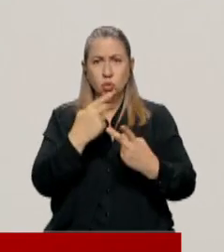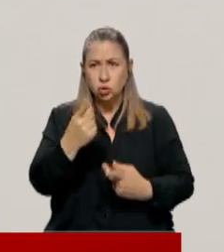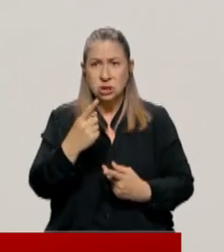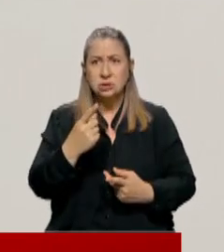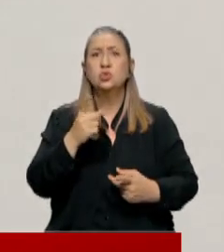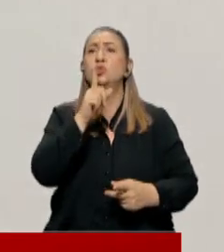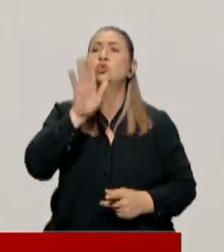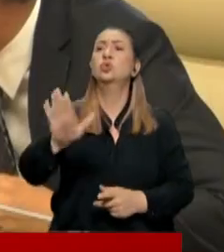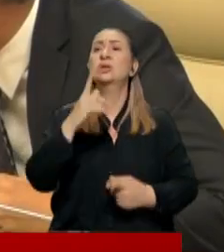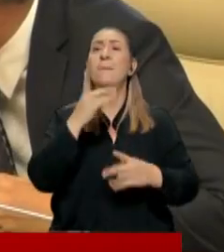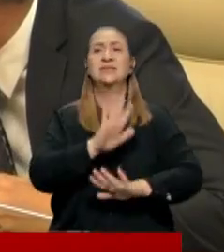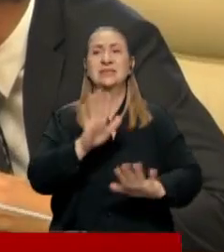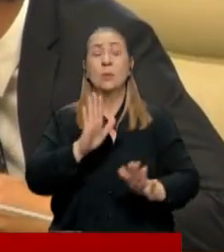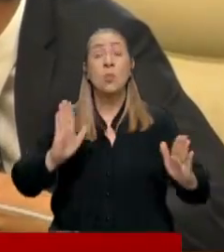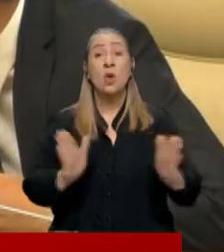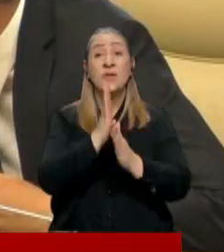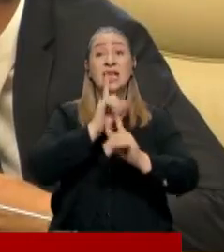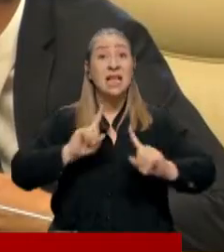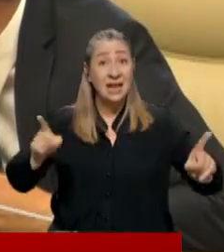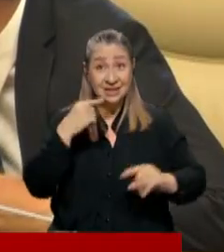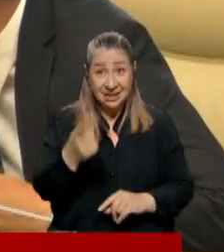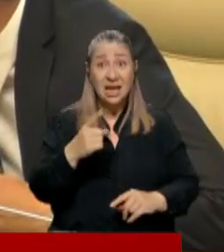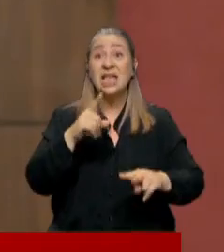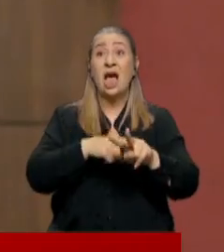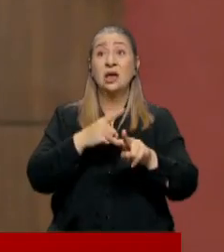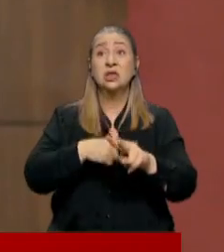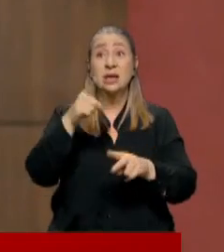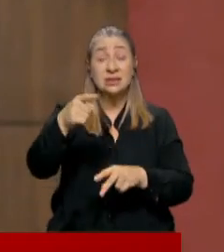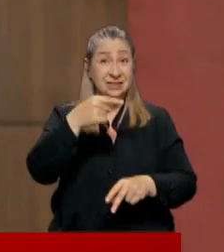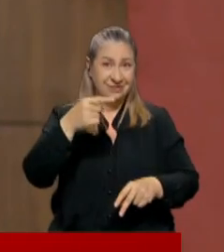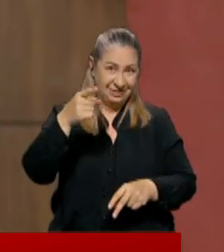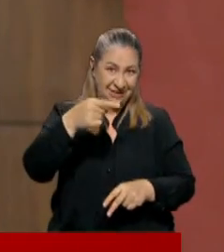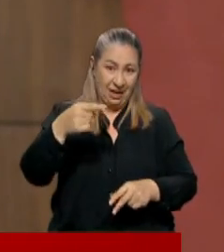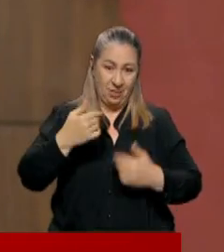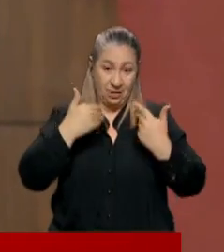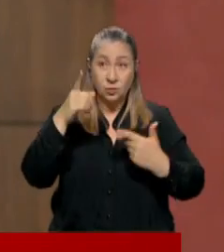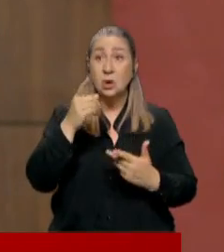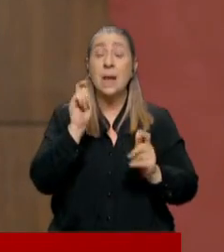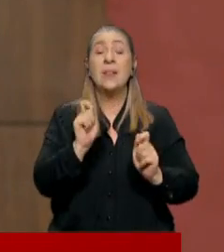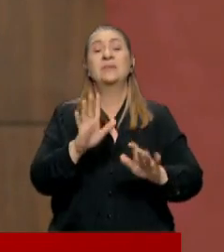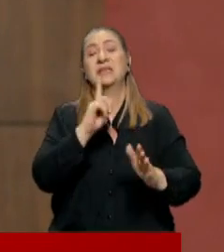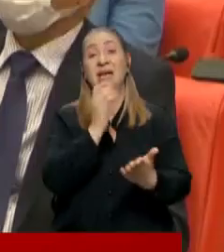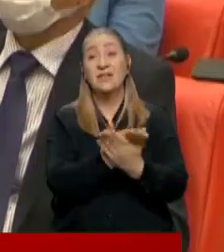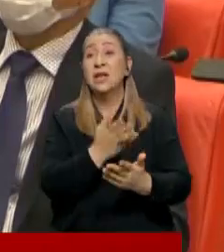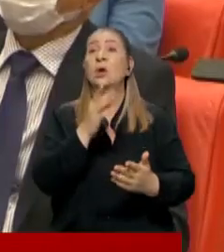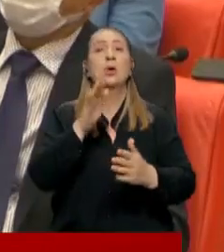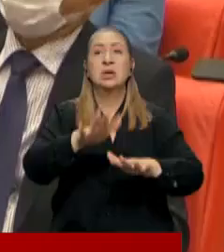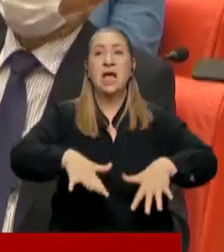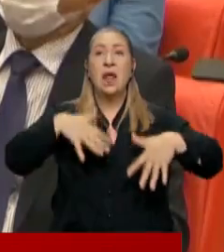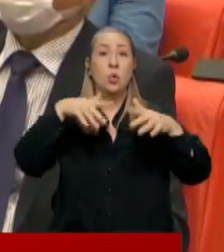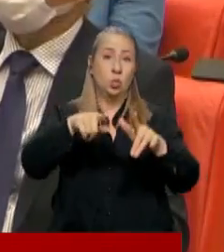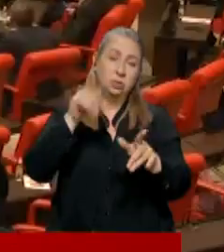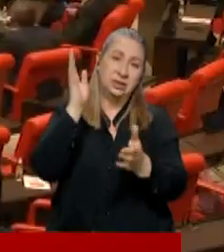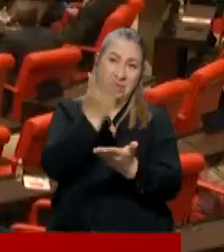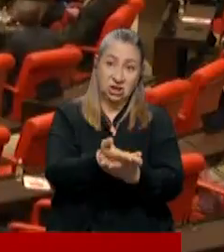diyorsanız susturamazsınız. Muhalefetin itiraz ettiği, Yargıtay üyesinin uygulanabilir değil dediği teklif önümüzdeki günlerde genel kurula